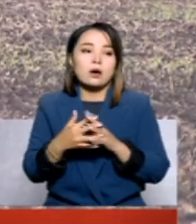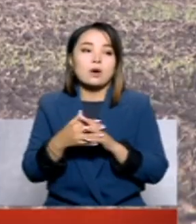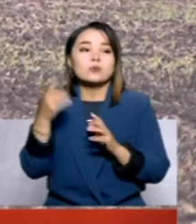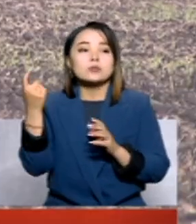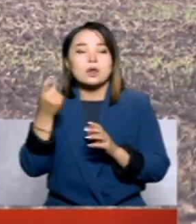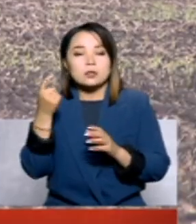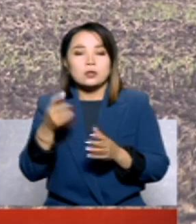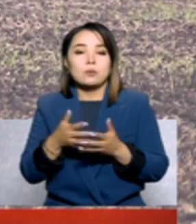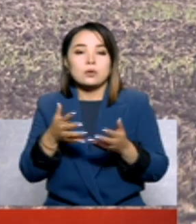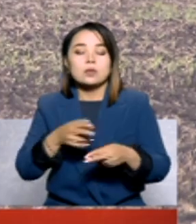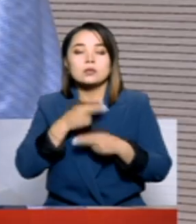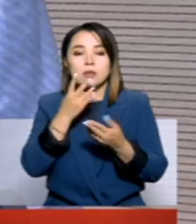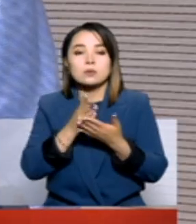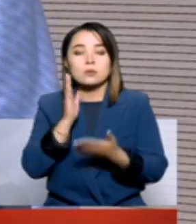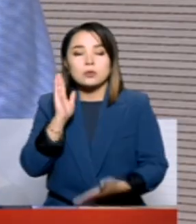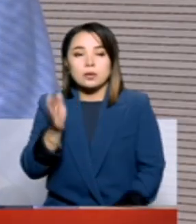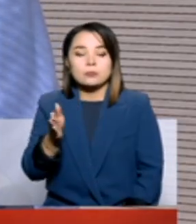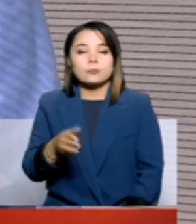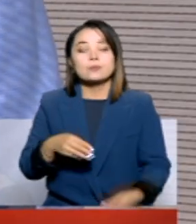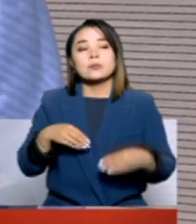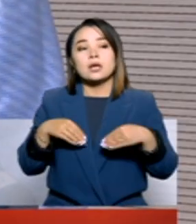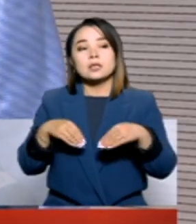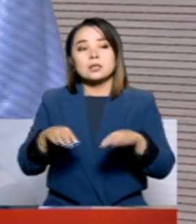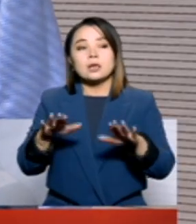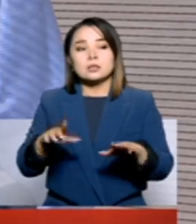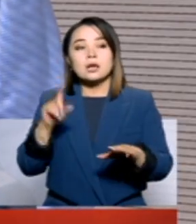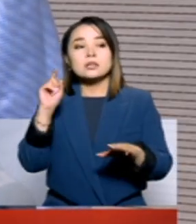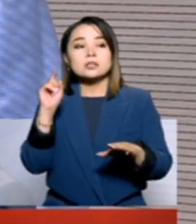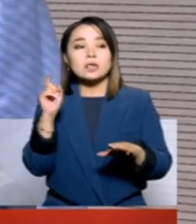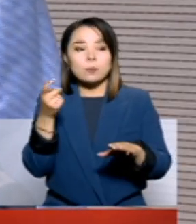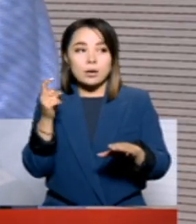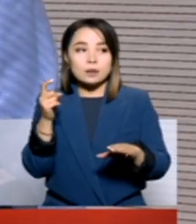шаруашылығына басымдық бермек. Екіншілікте химия